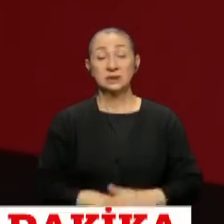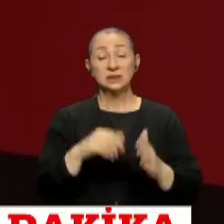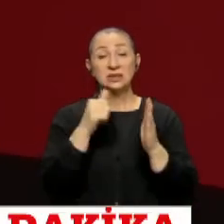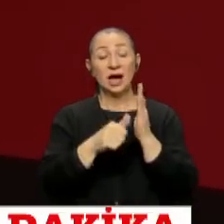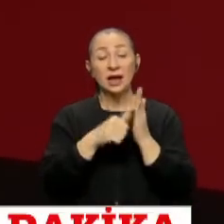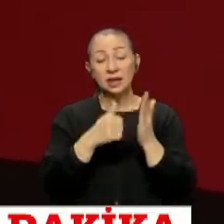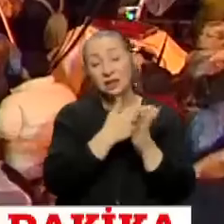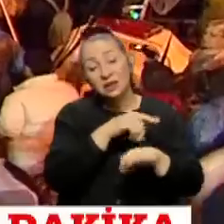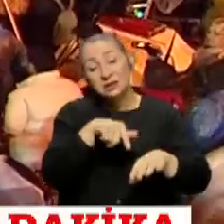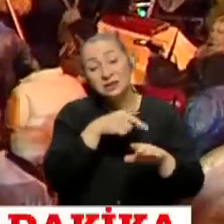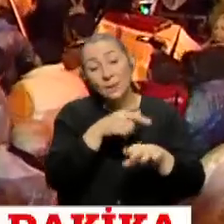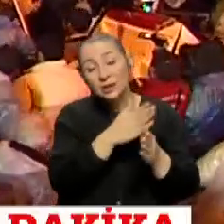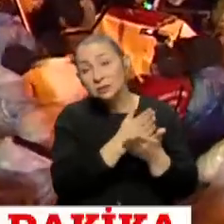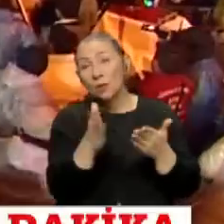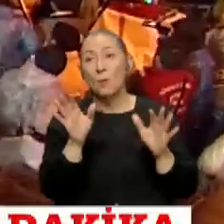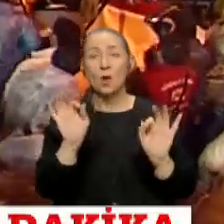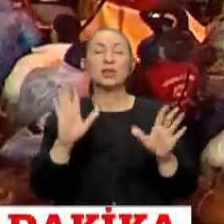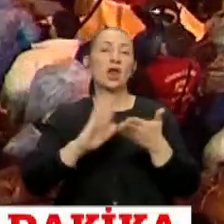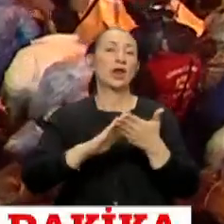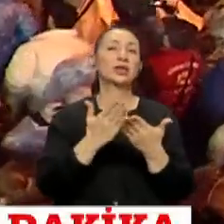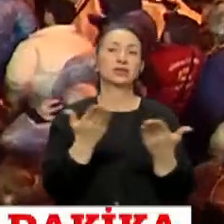Tarihin akışı böyledir arkadaşlar.